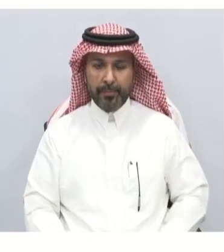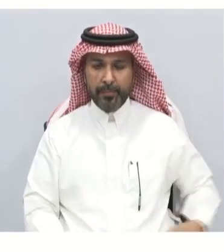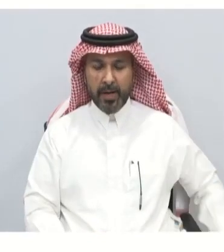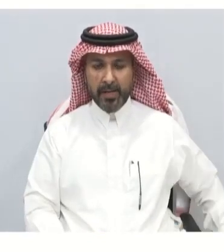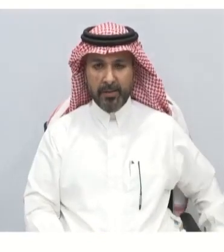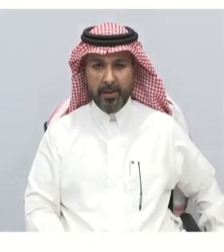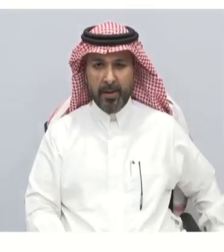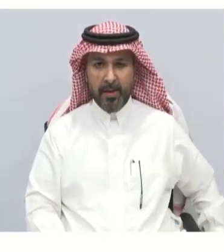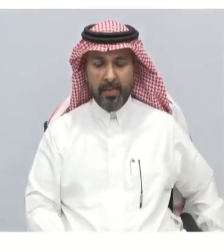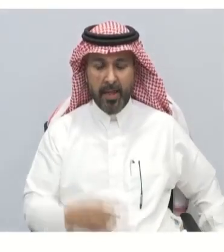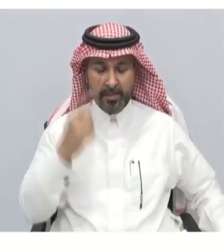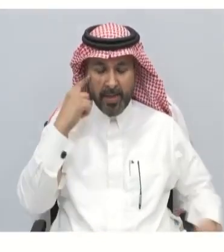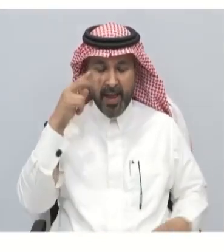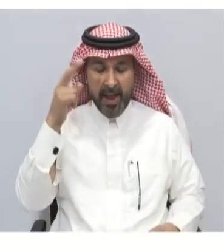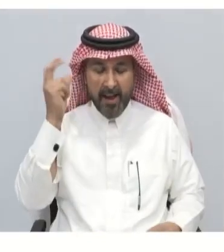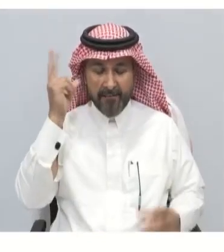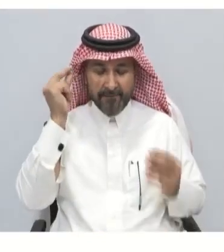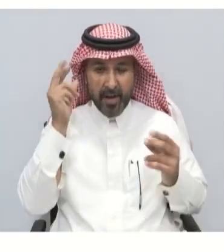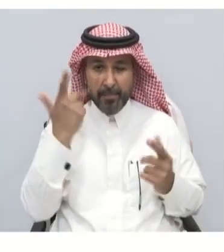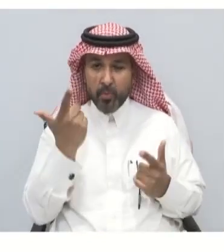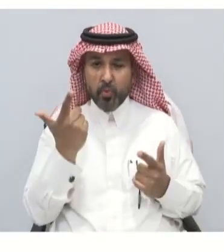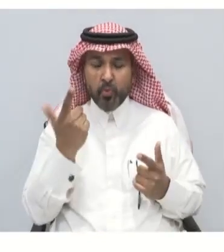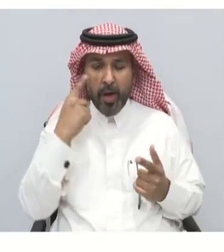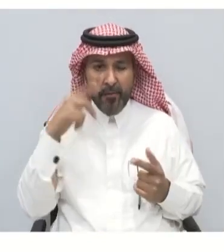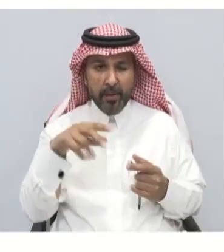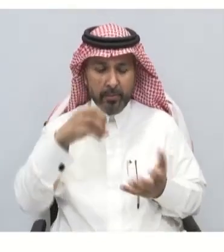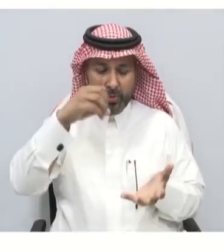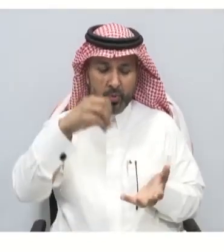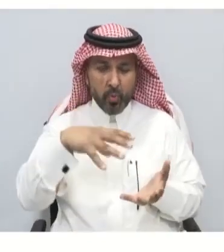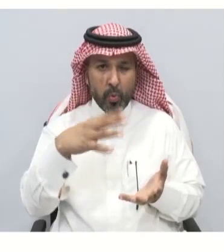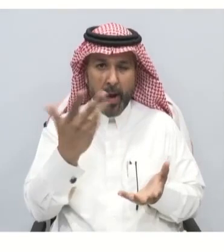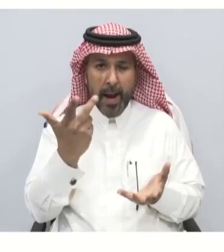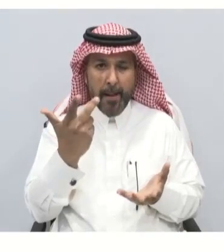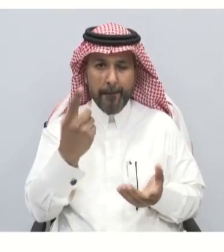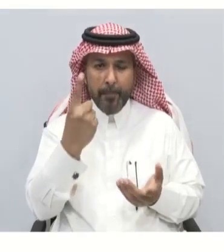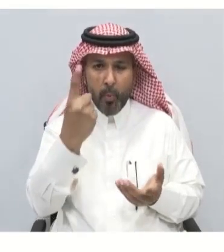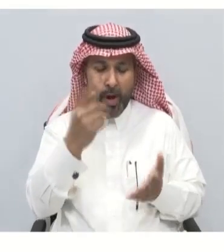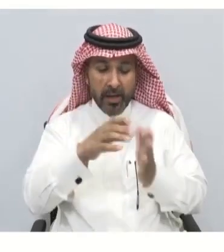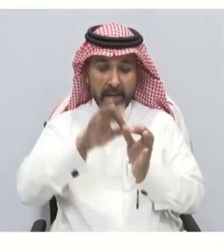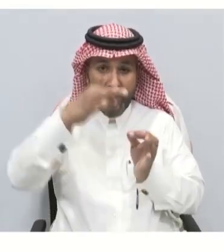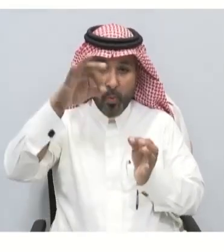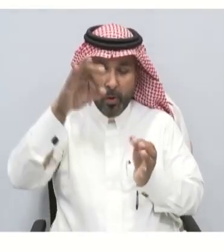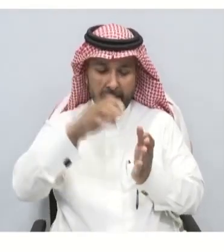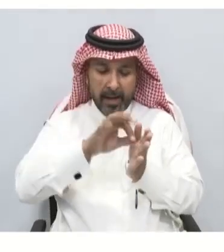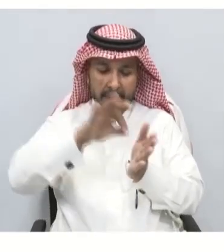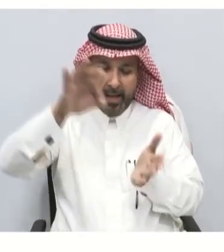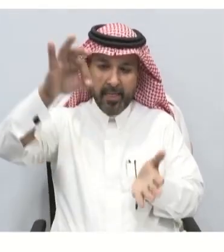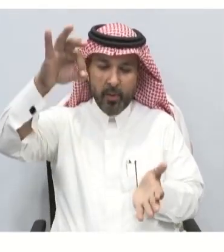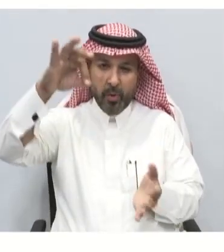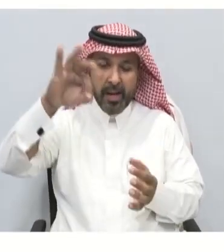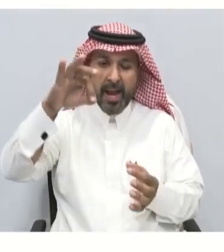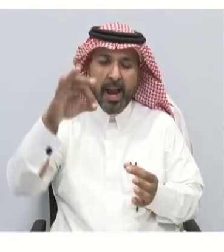الريال اللي هي 20 هلله اوراق الدفاتر بسعر 28 جزء من الريال